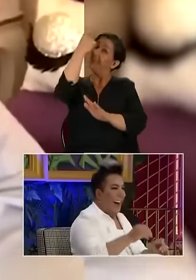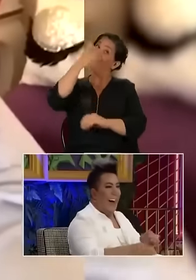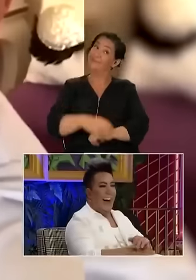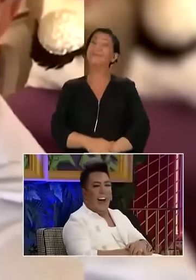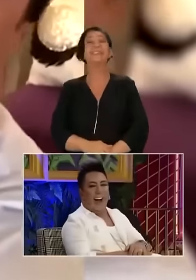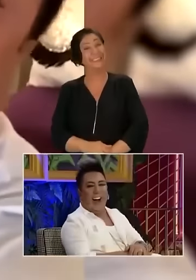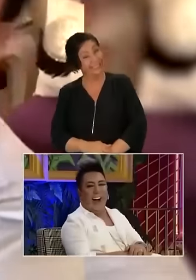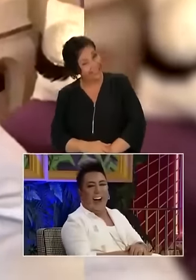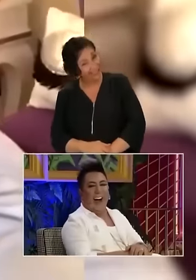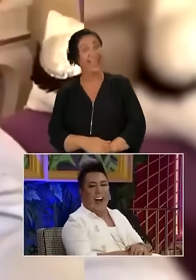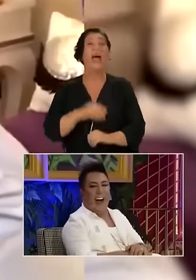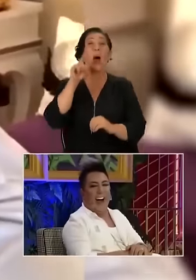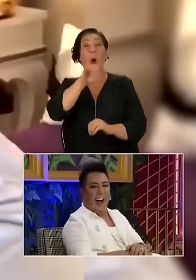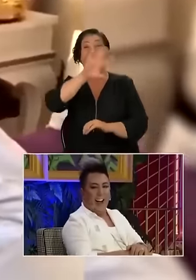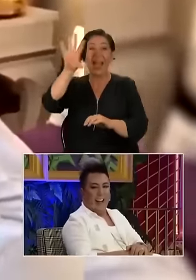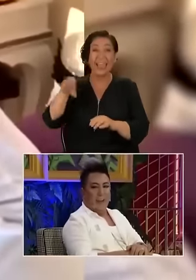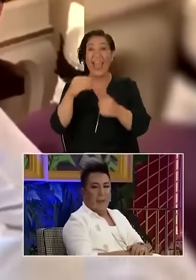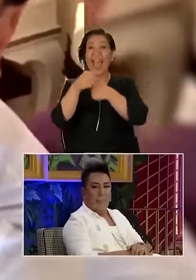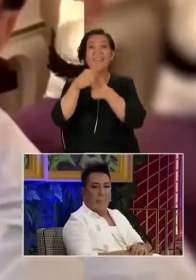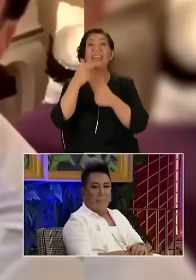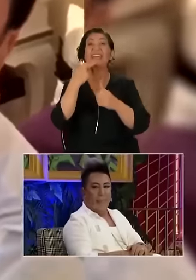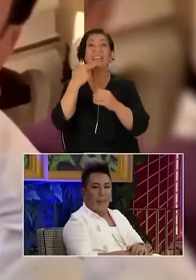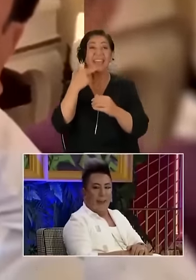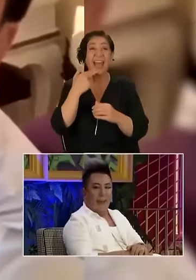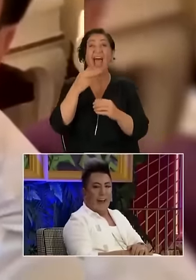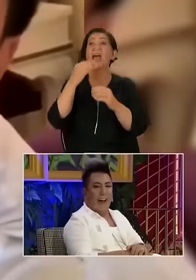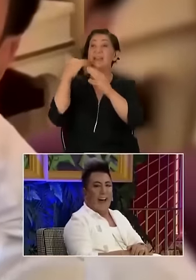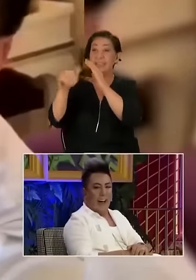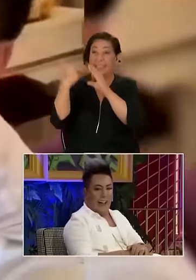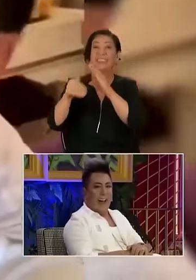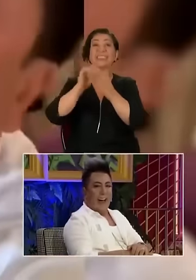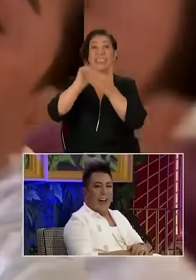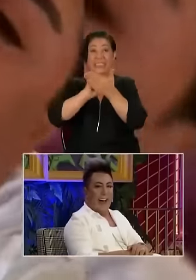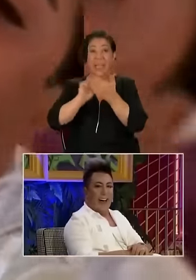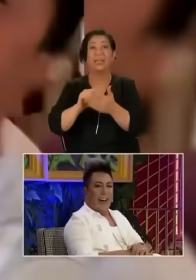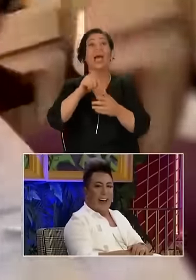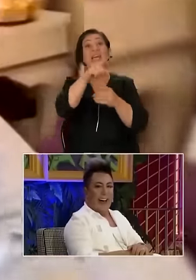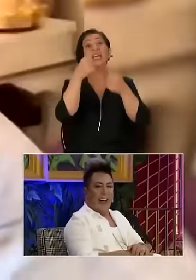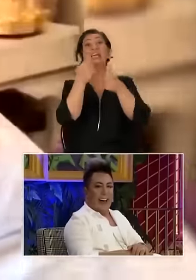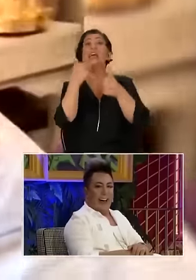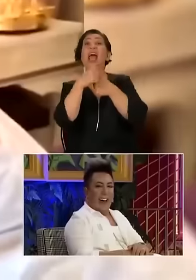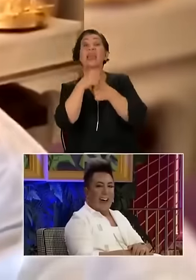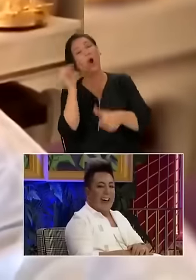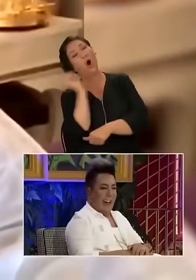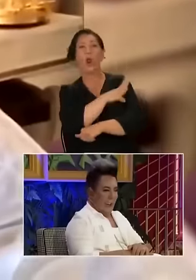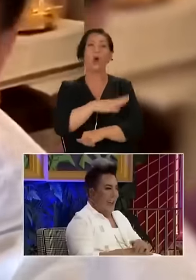buldum. O bütün o kadınlara, evli kadınlara yazdığın yazıların hepsini karına